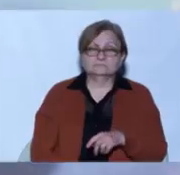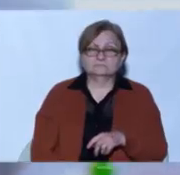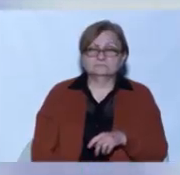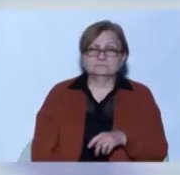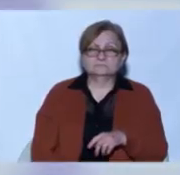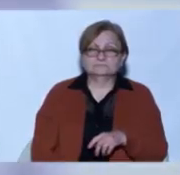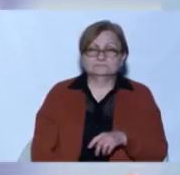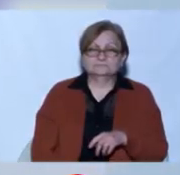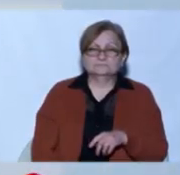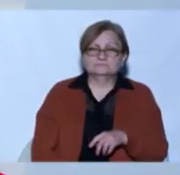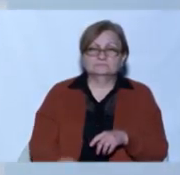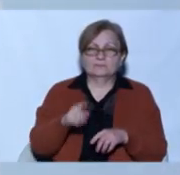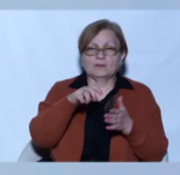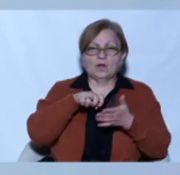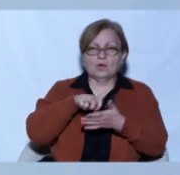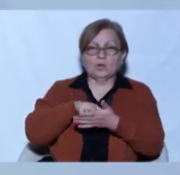აქვე კონვერტი,